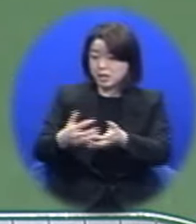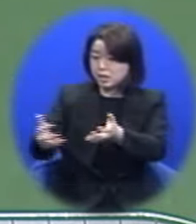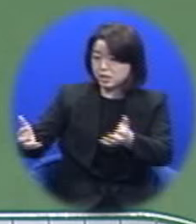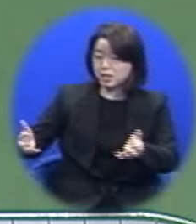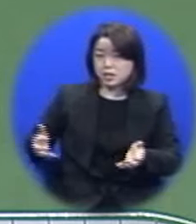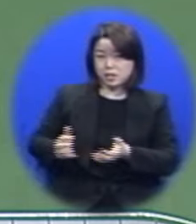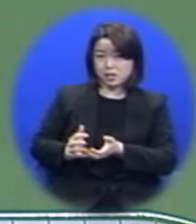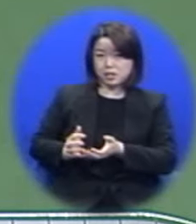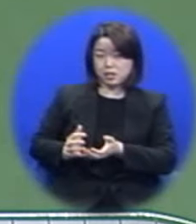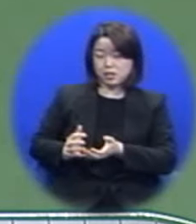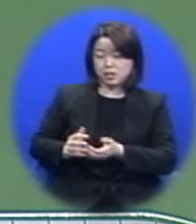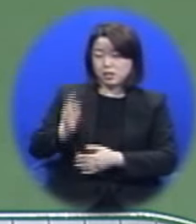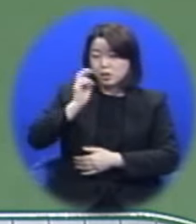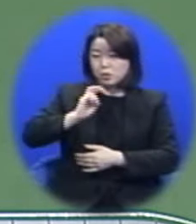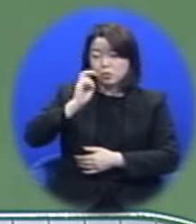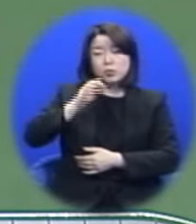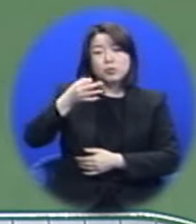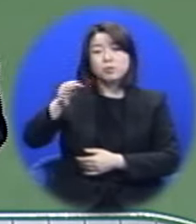노래를 불렀어요.